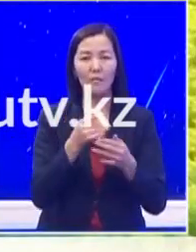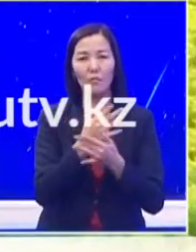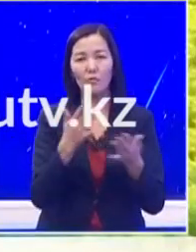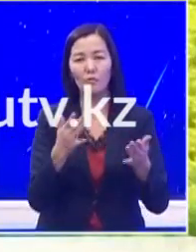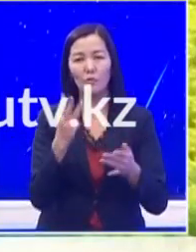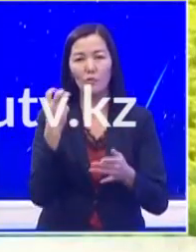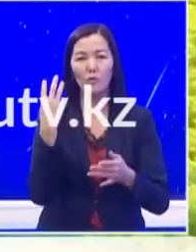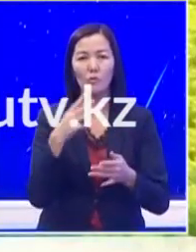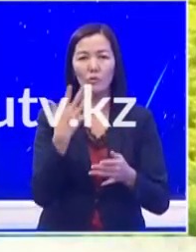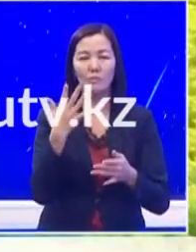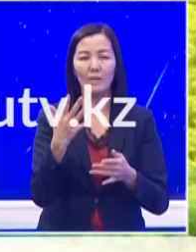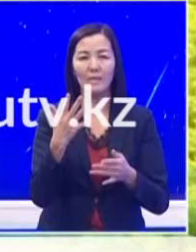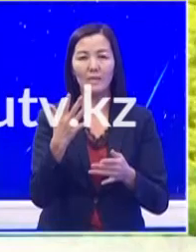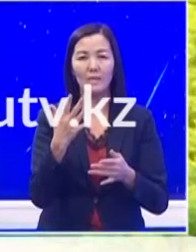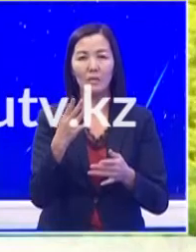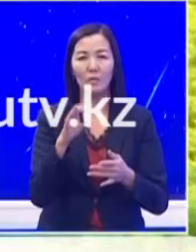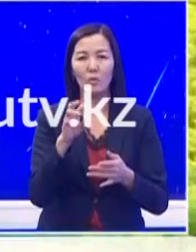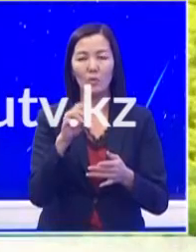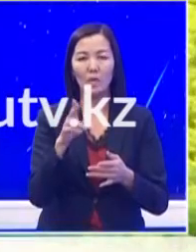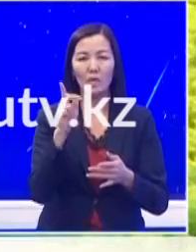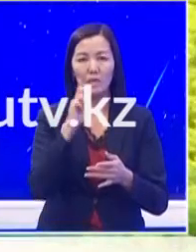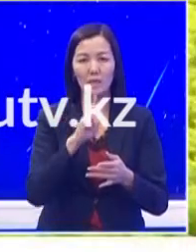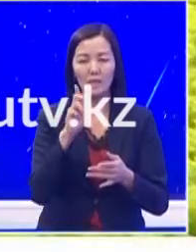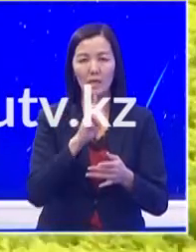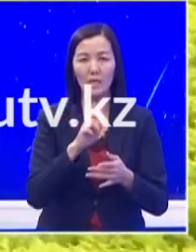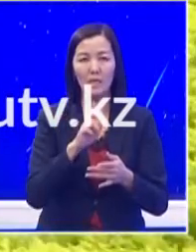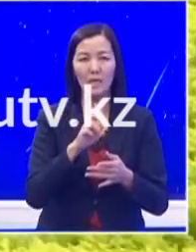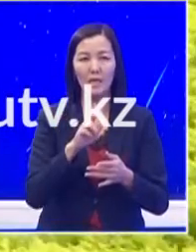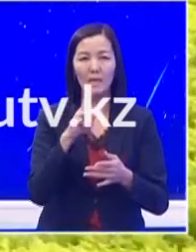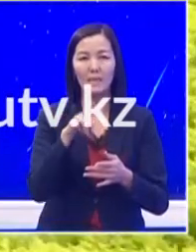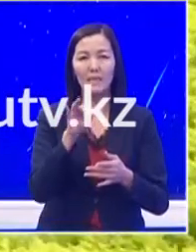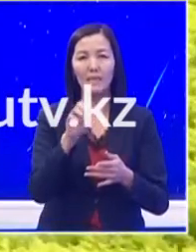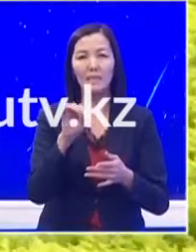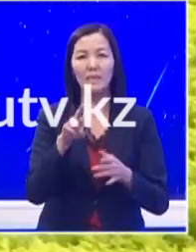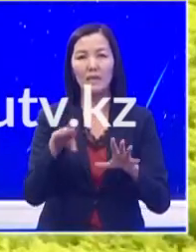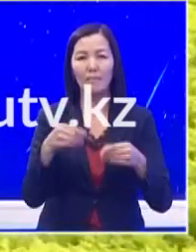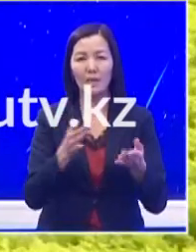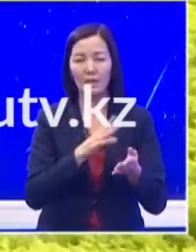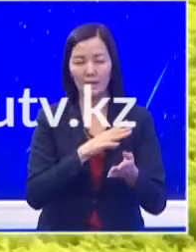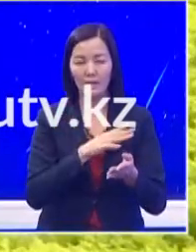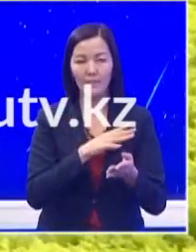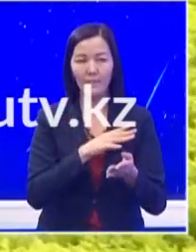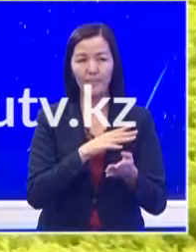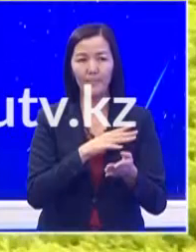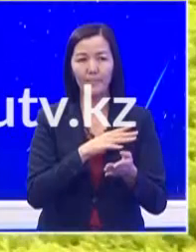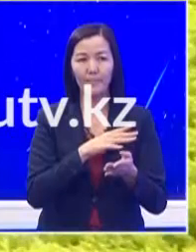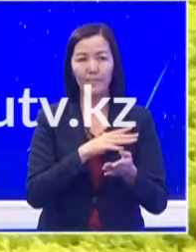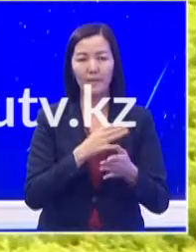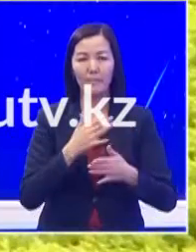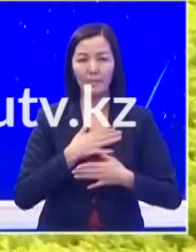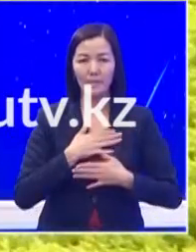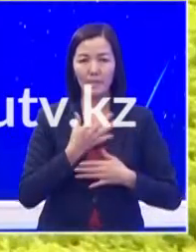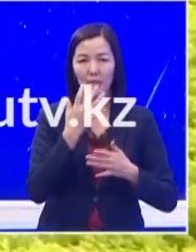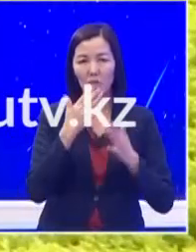335 тонна дизель отыны берілді жеңілдетілген бағамен. Және де осы біз келіп отқан